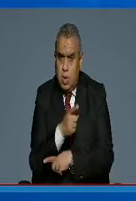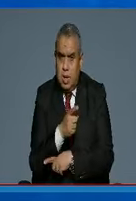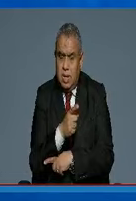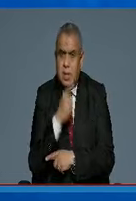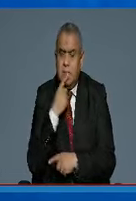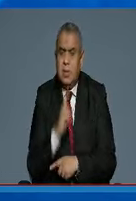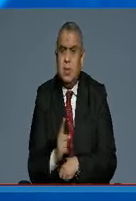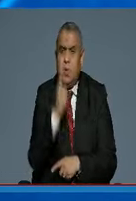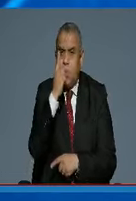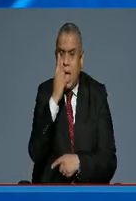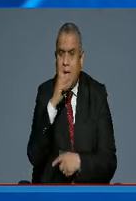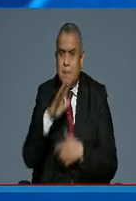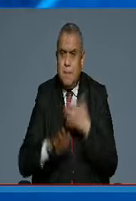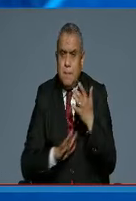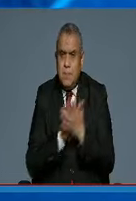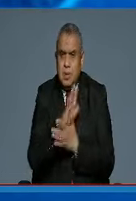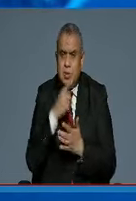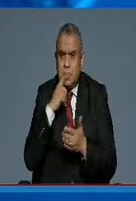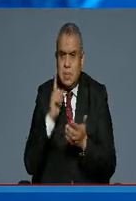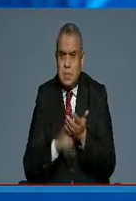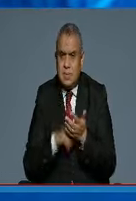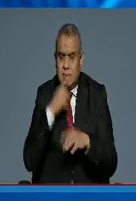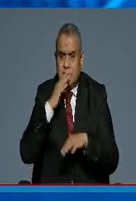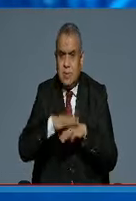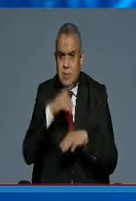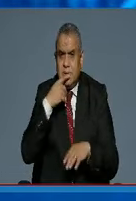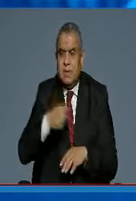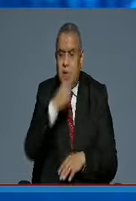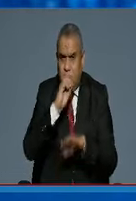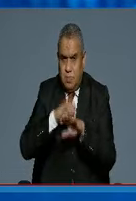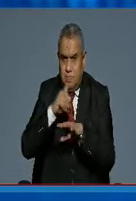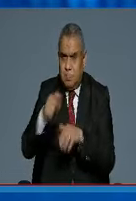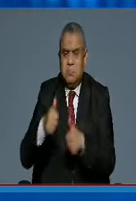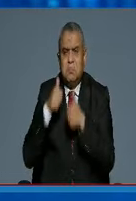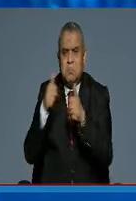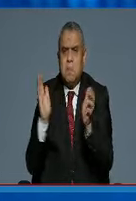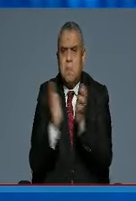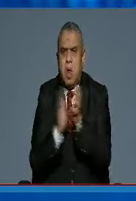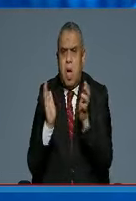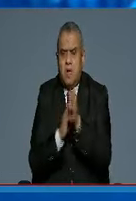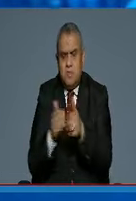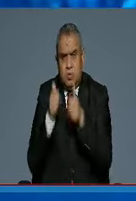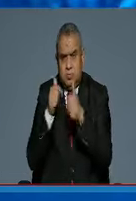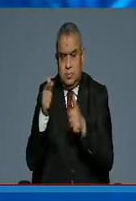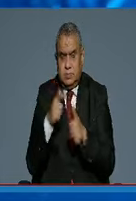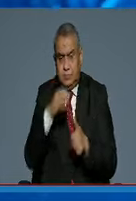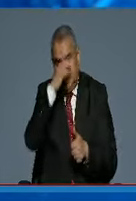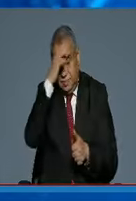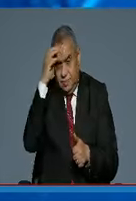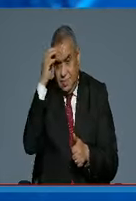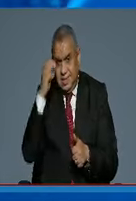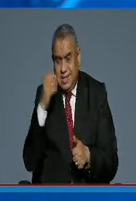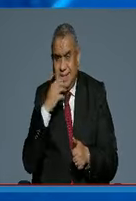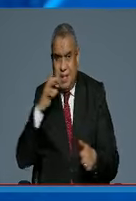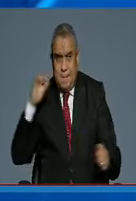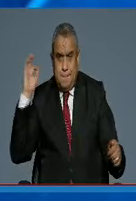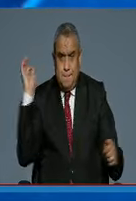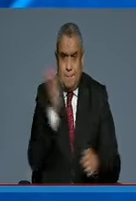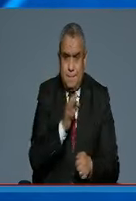واحده بس مع اللاعبين وانا هسلم عليه واقول له انا معاك انت برافو عليك اللاعيب اللي بيعترض اللي